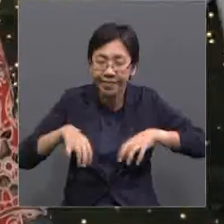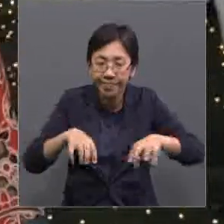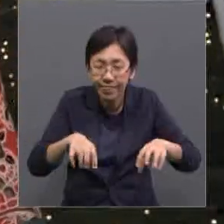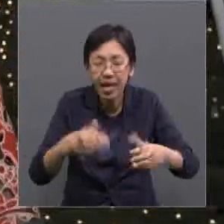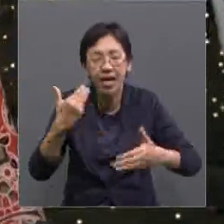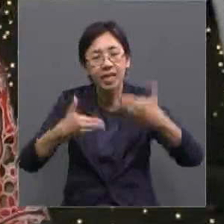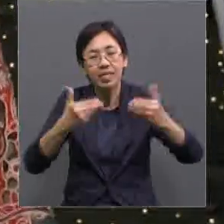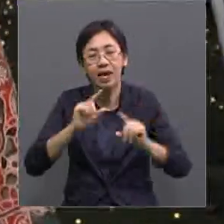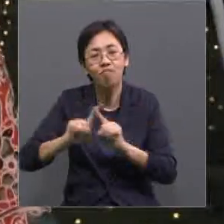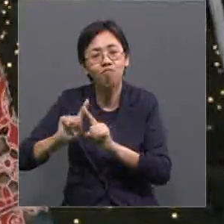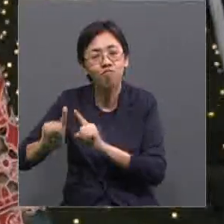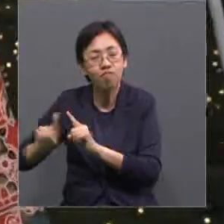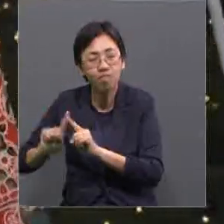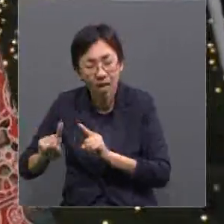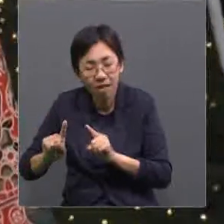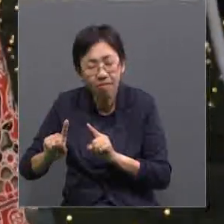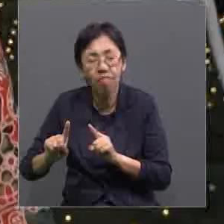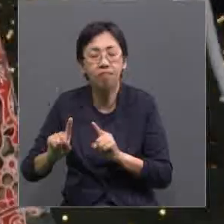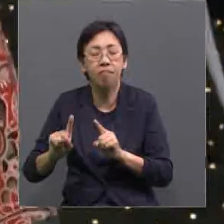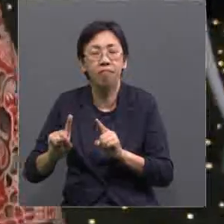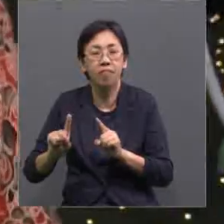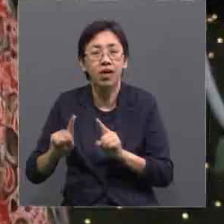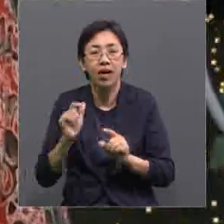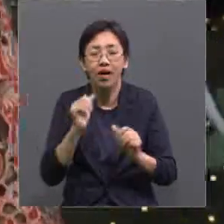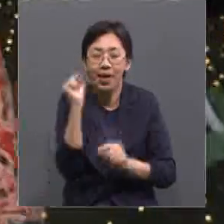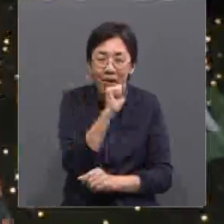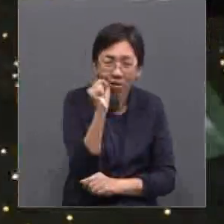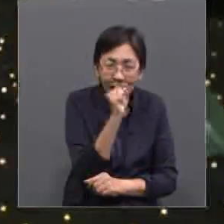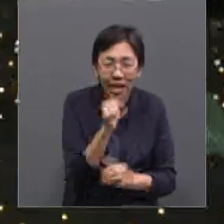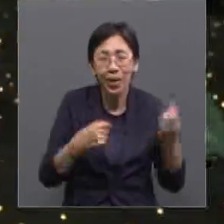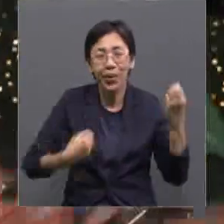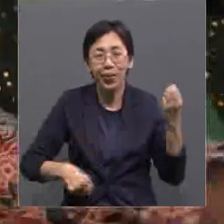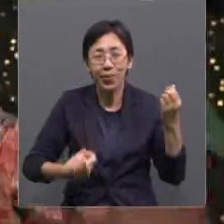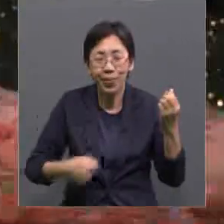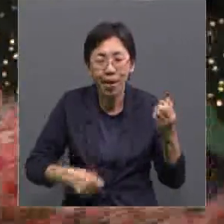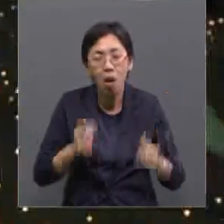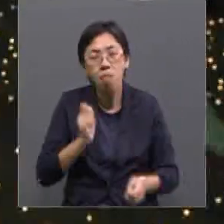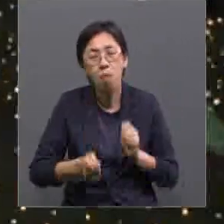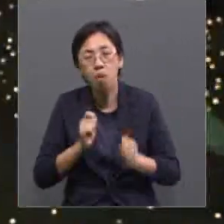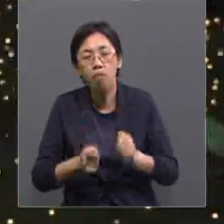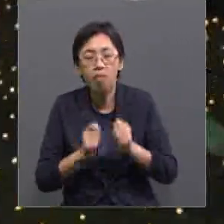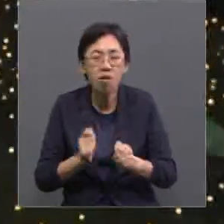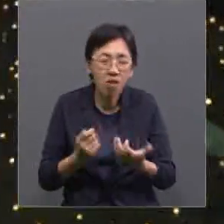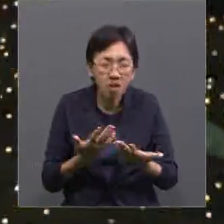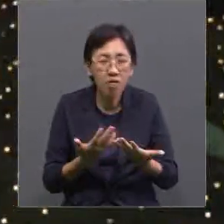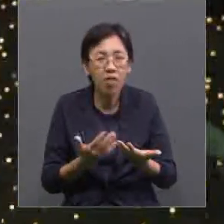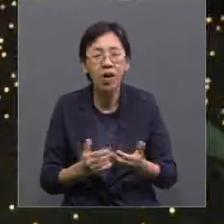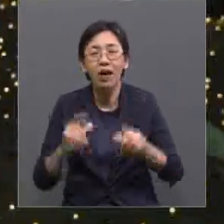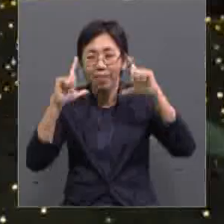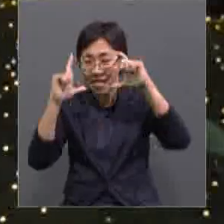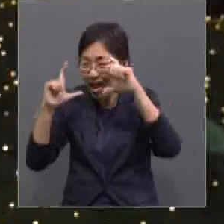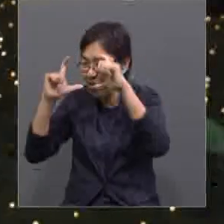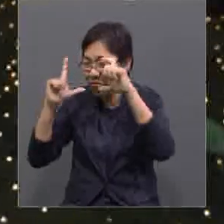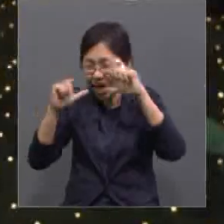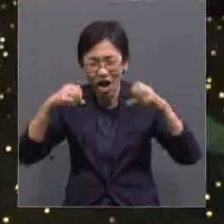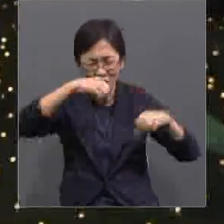ต่างๆมากมายรวมทั้งการแสดงดนตรีแล้วก็มีกิจกรรมเช็คอินถ่ายรูปไ